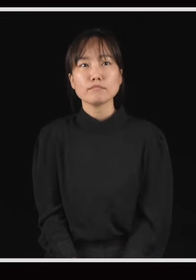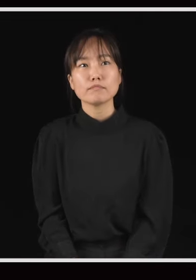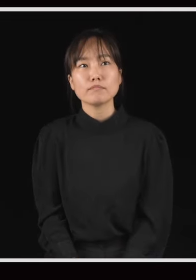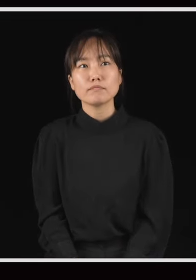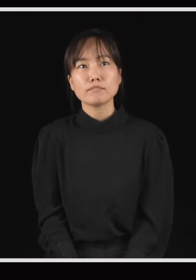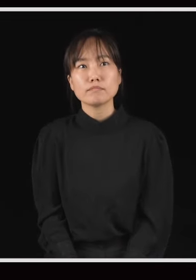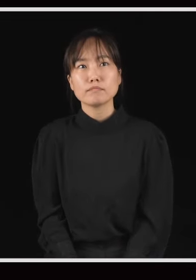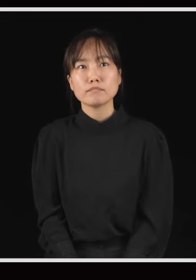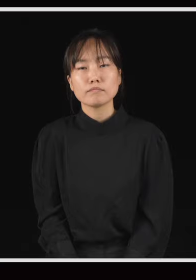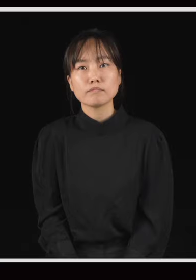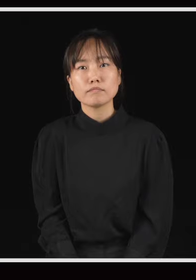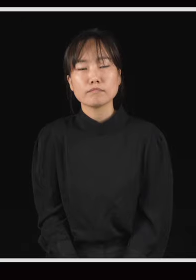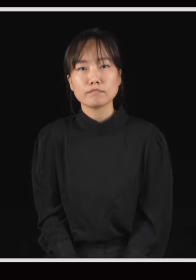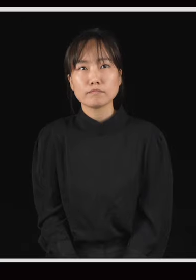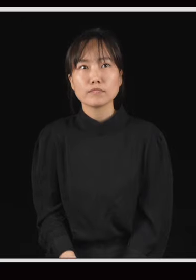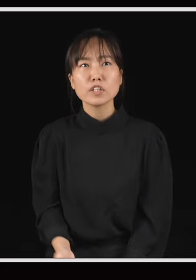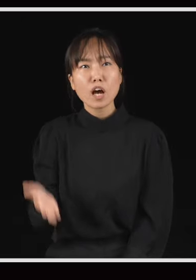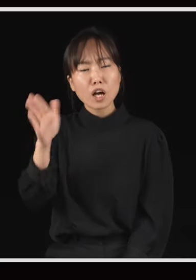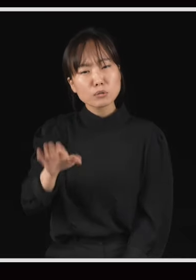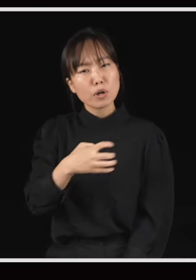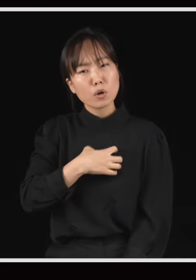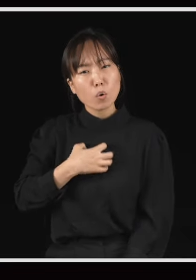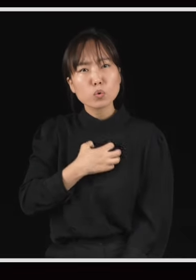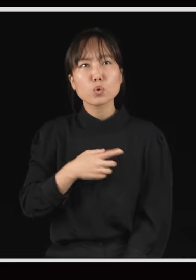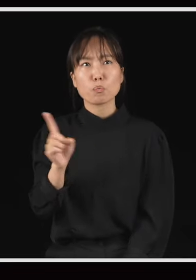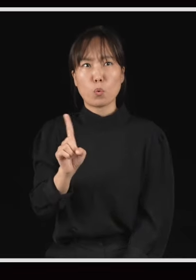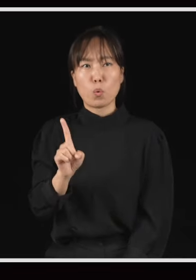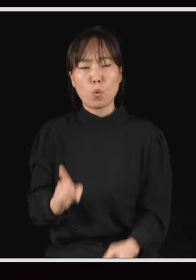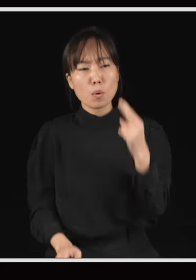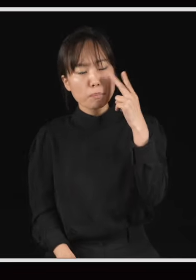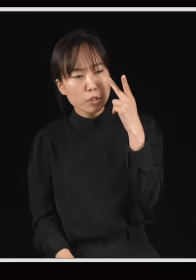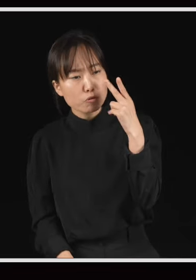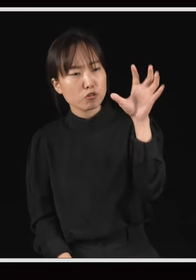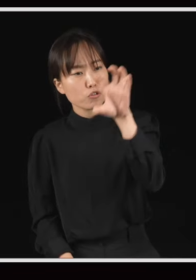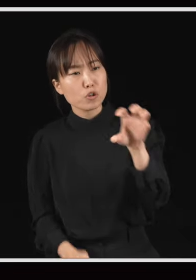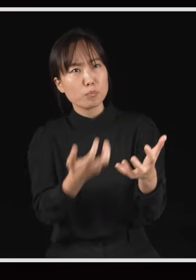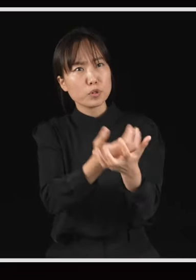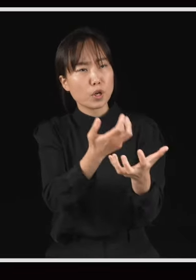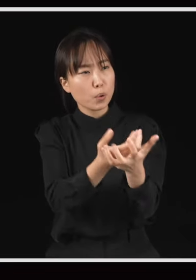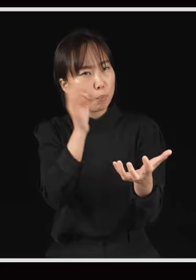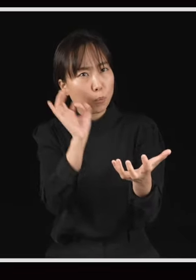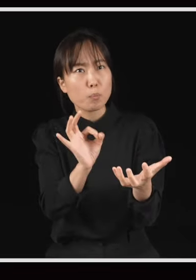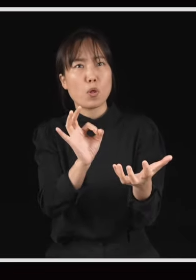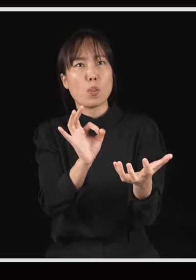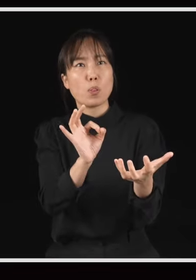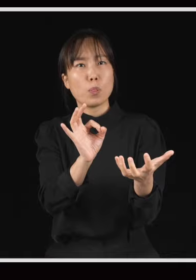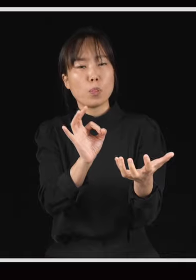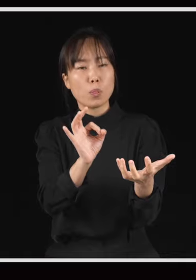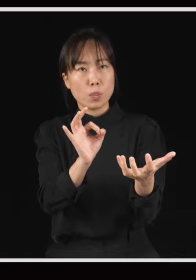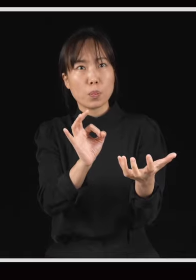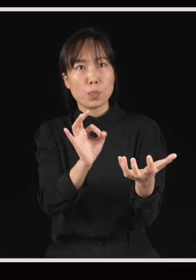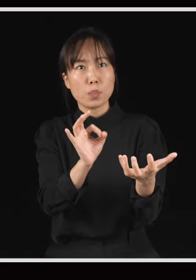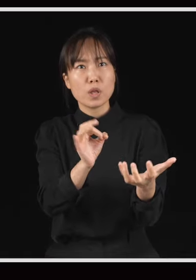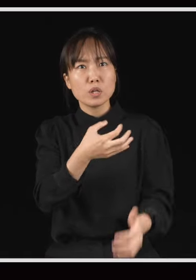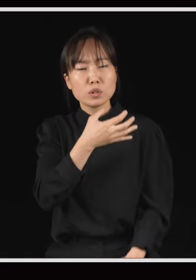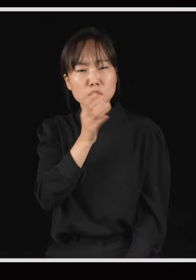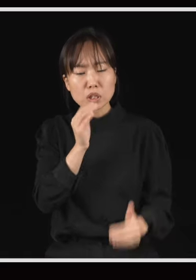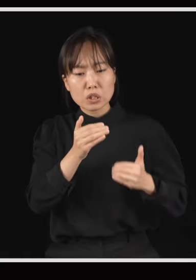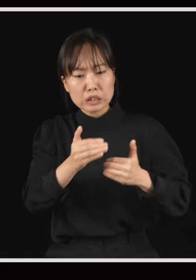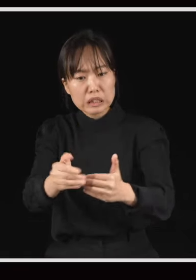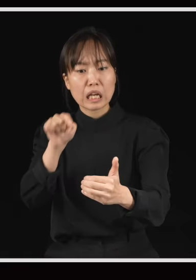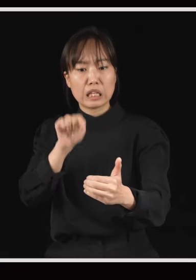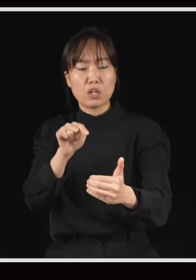그건 인정합니다. 자, 근데 문제가 미국이나 유럽의 데이터들을 봐보면 아까 전에 그 그림 보여드렸던